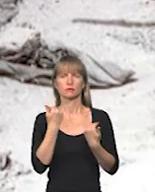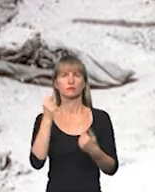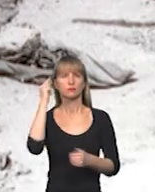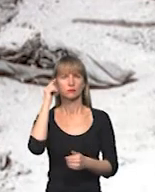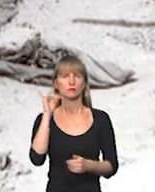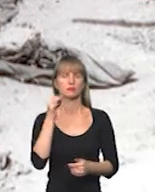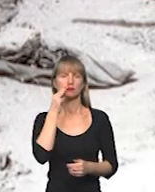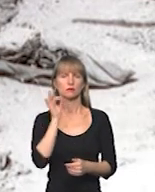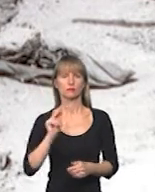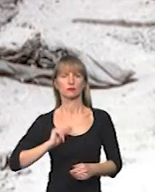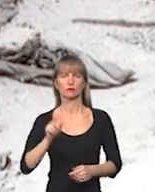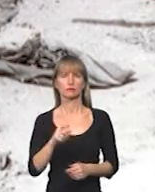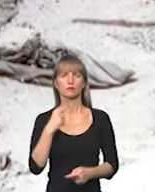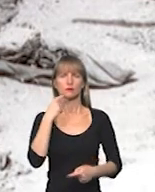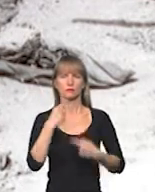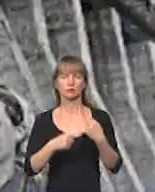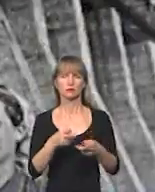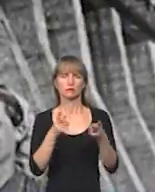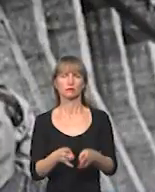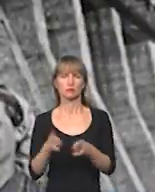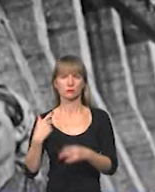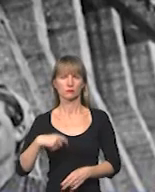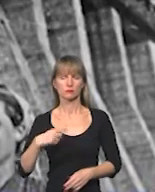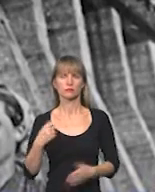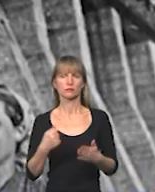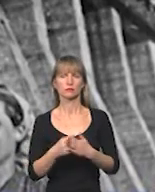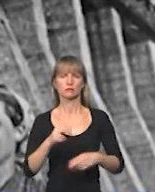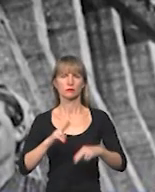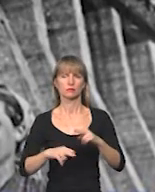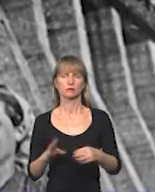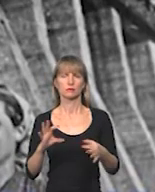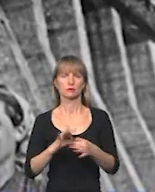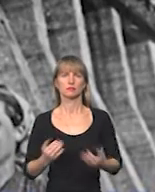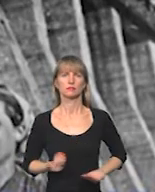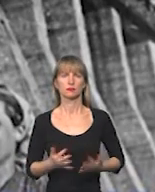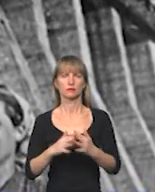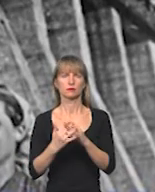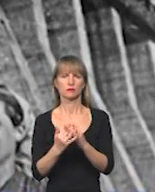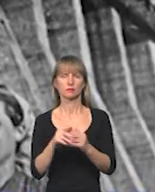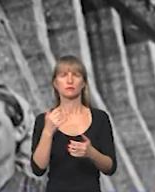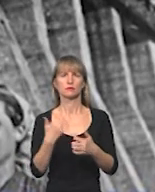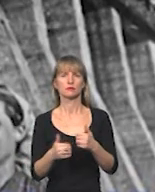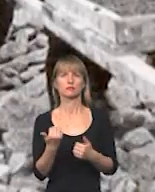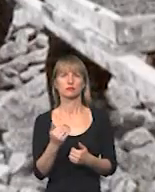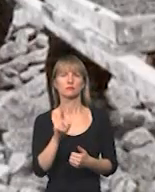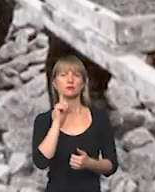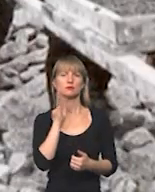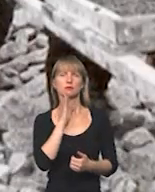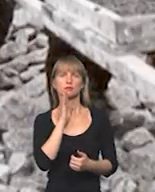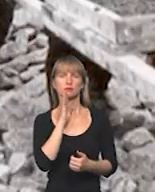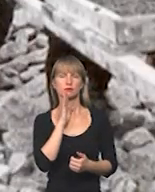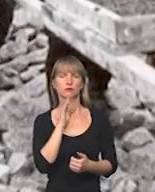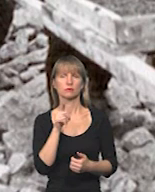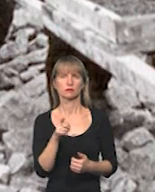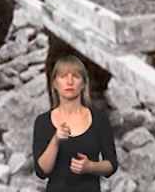і досвіду робітники постійно травмувались. До будівництва залучались жителі сіл, серед них – юні дівчата. Вони